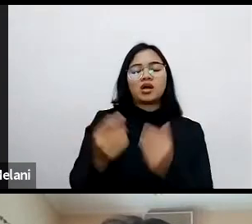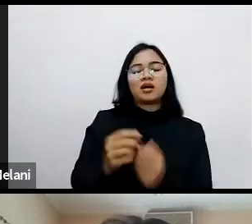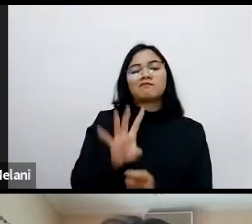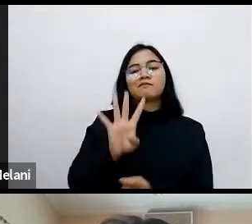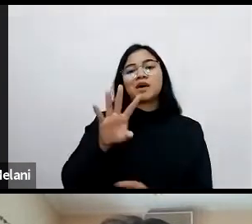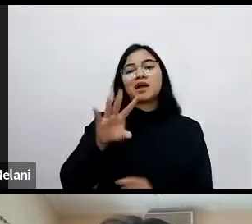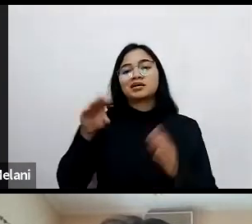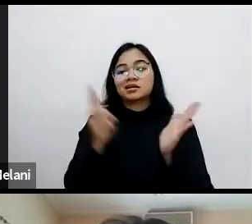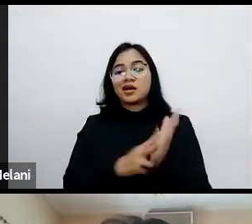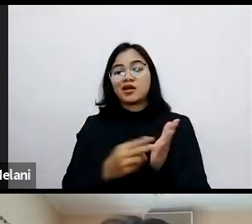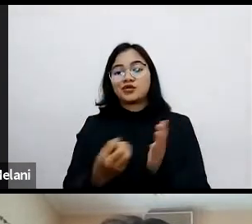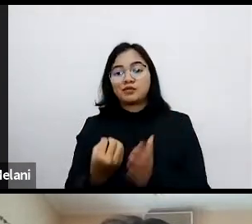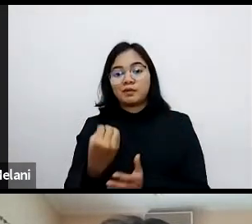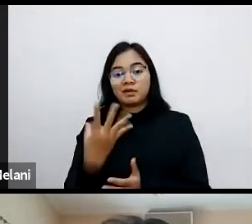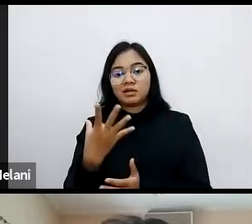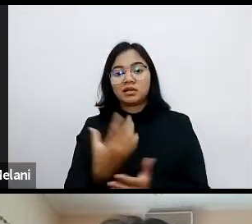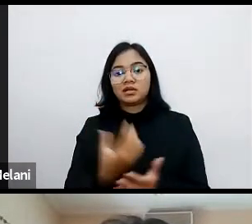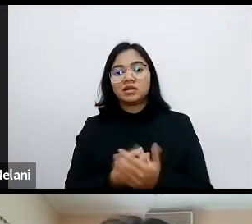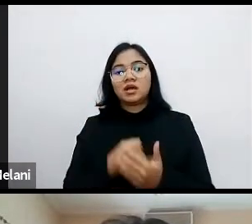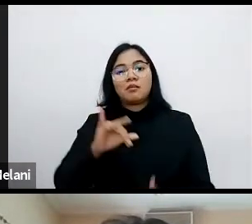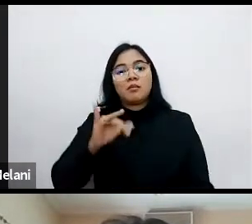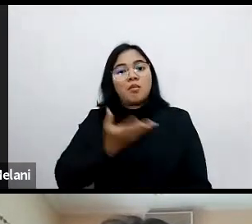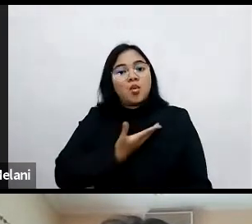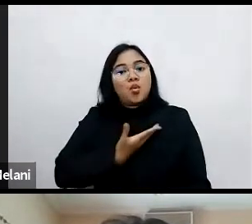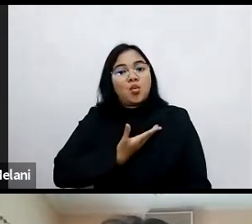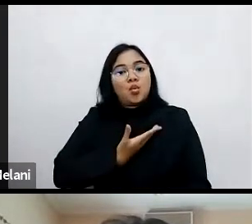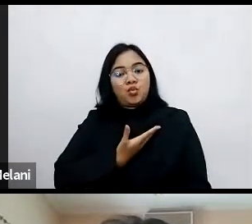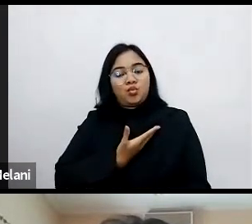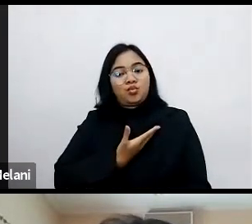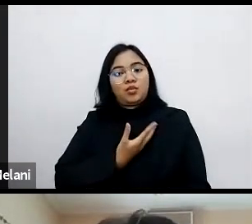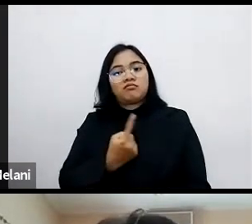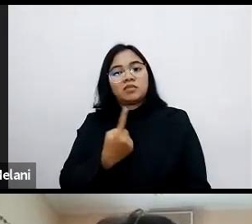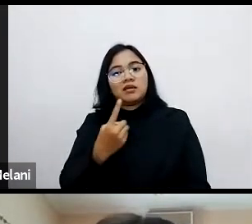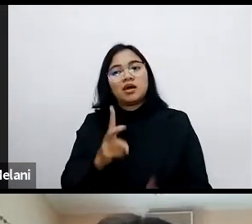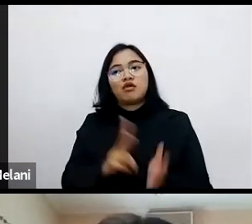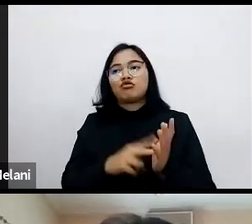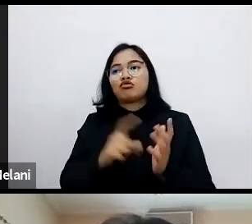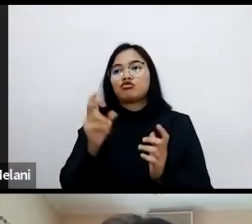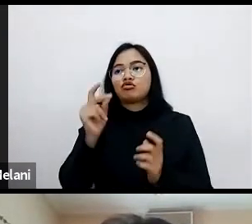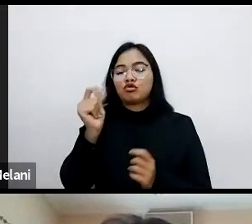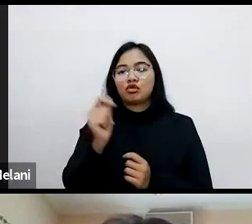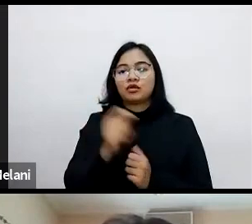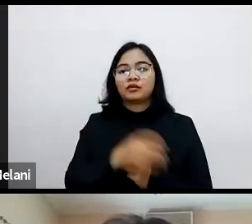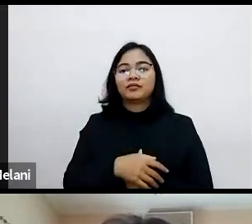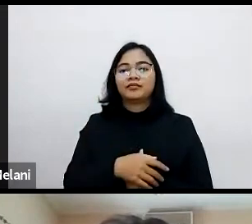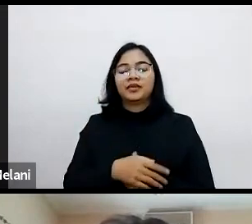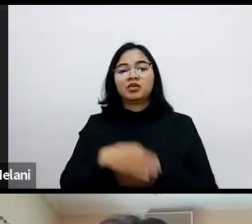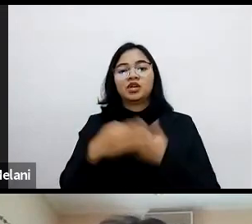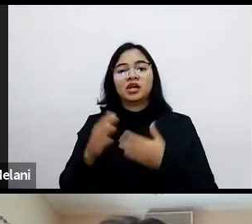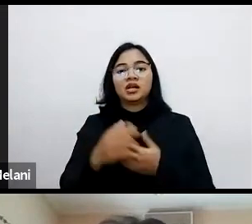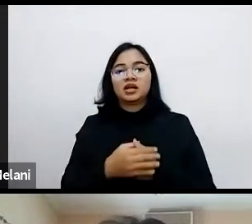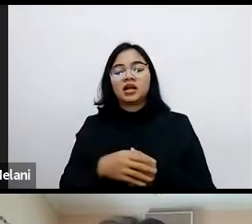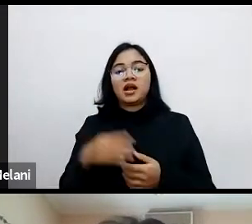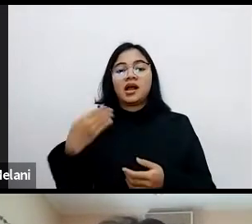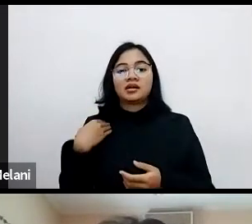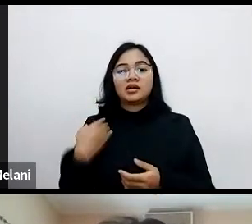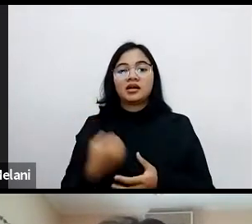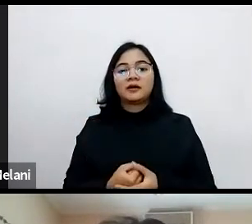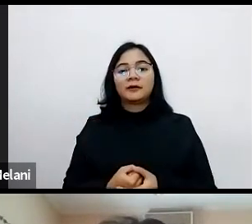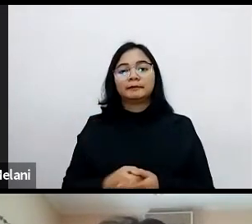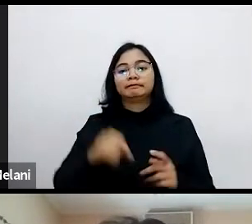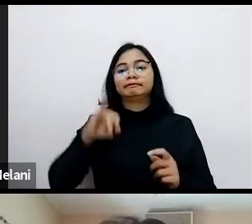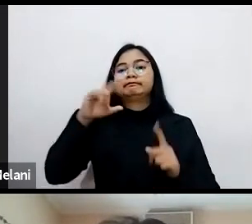bersedia. Menjadi narasumber yang pertama adalah Mbak Nur Syahbani Kajasungkana. Kemudian yang kedua ada Kak